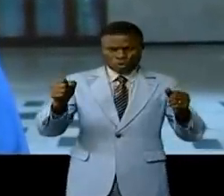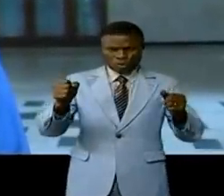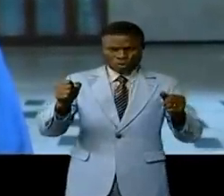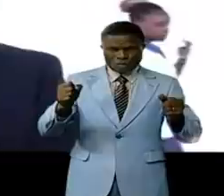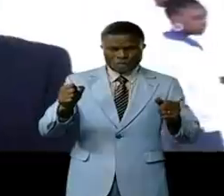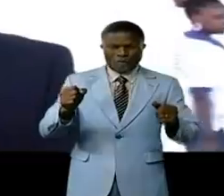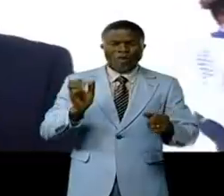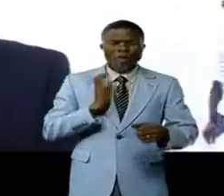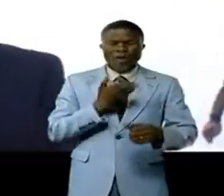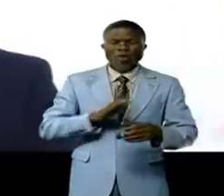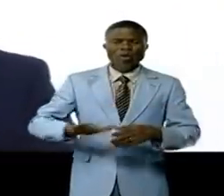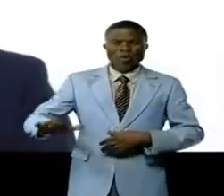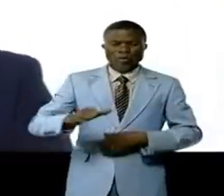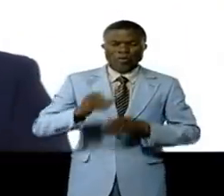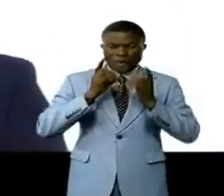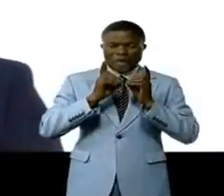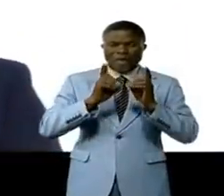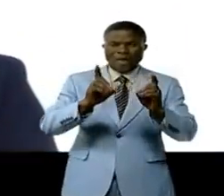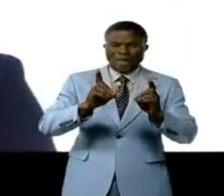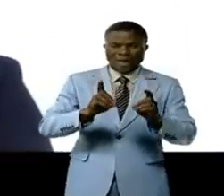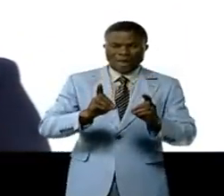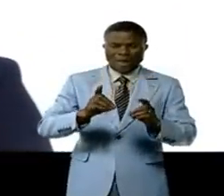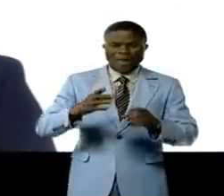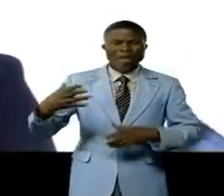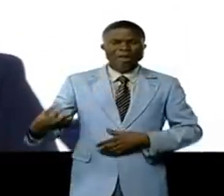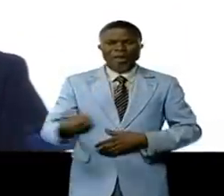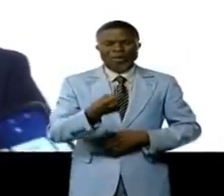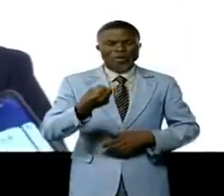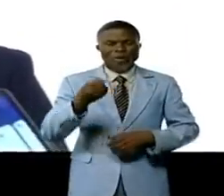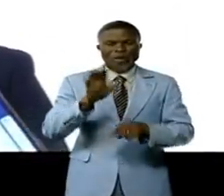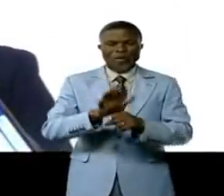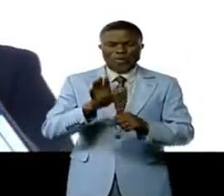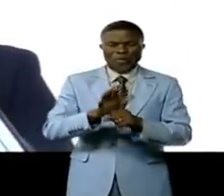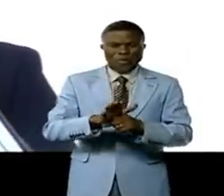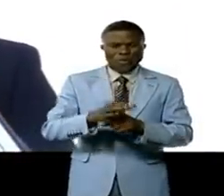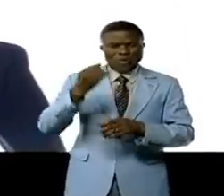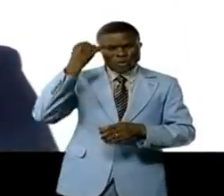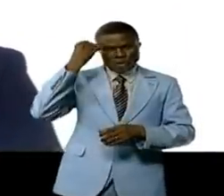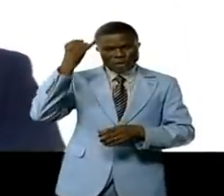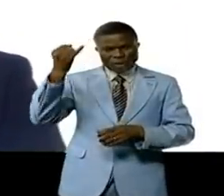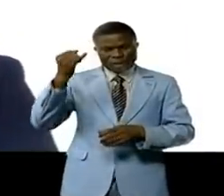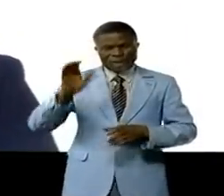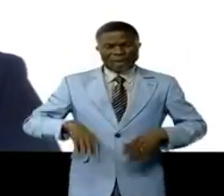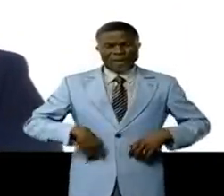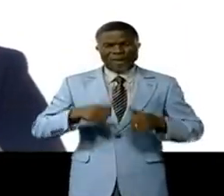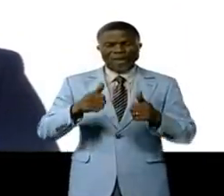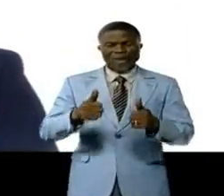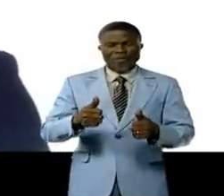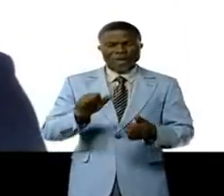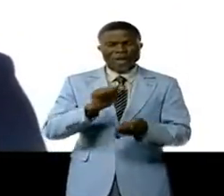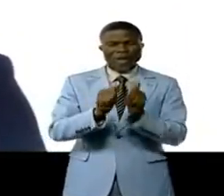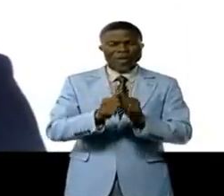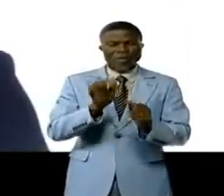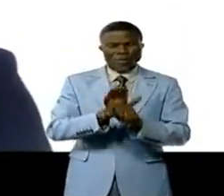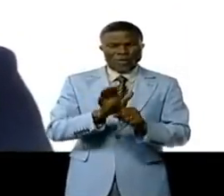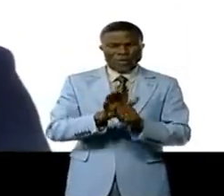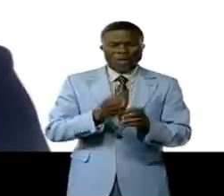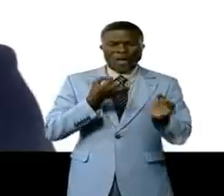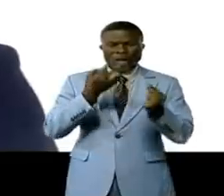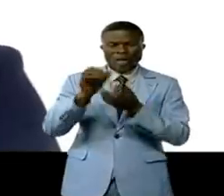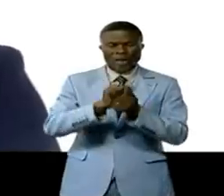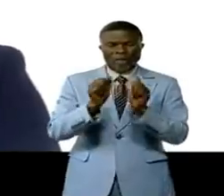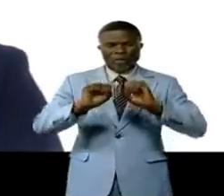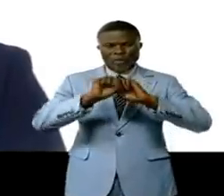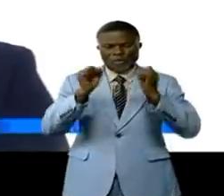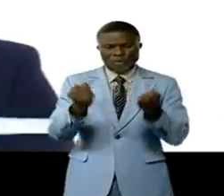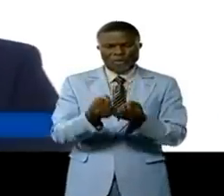ayons ces élections. C'est un discours qui ramasse pratiquement plusieurs compartiments de la vie. Il rencontre les questions sociales,